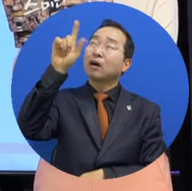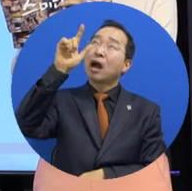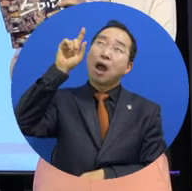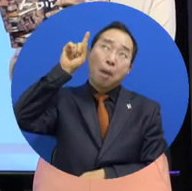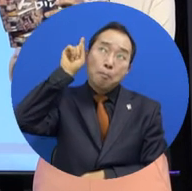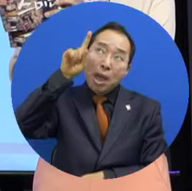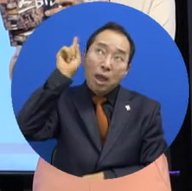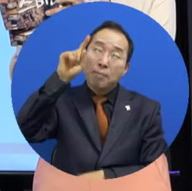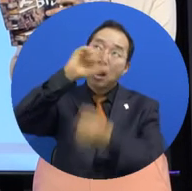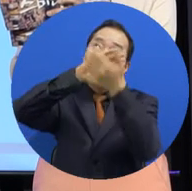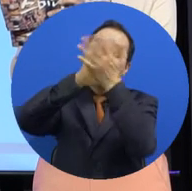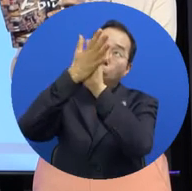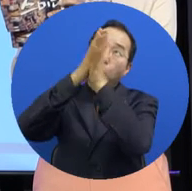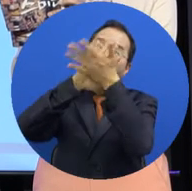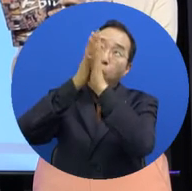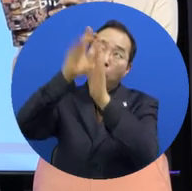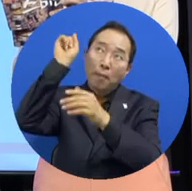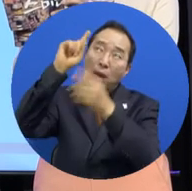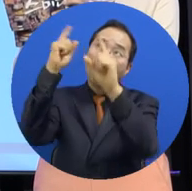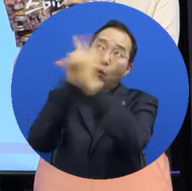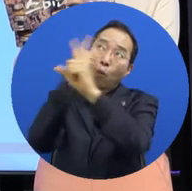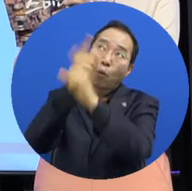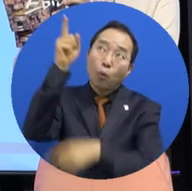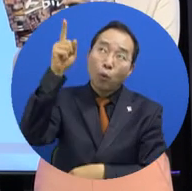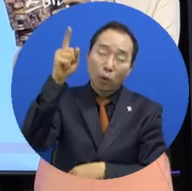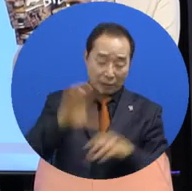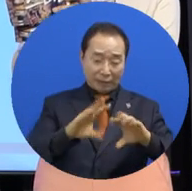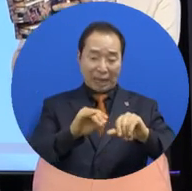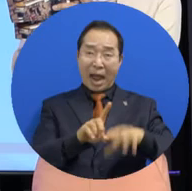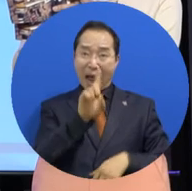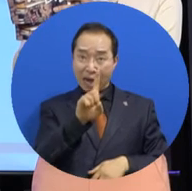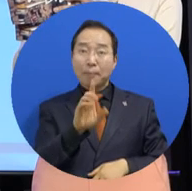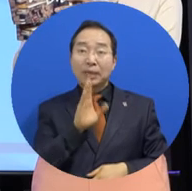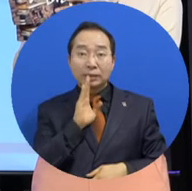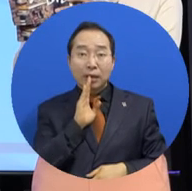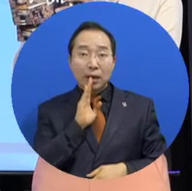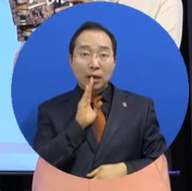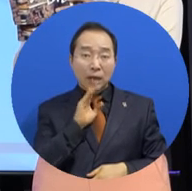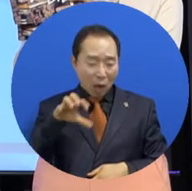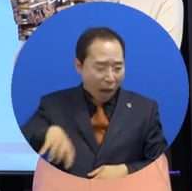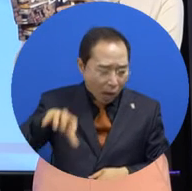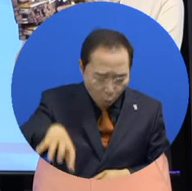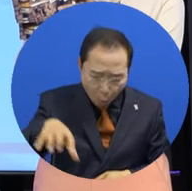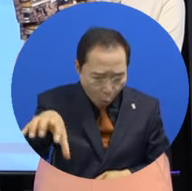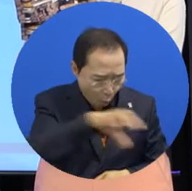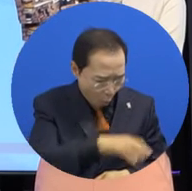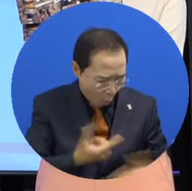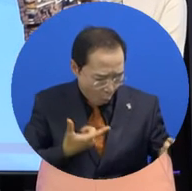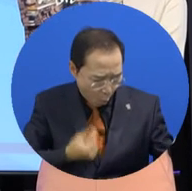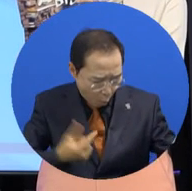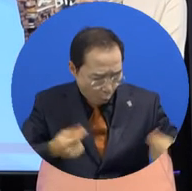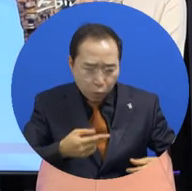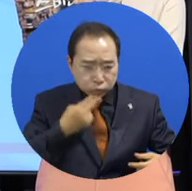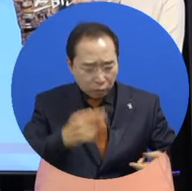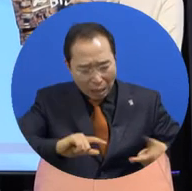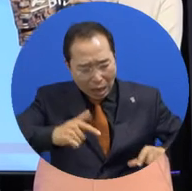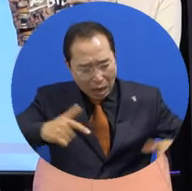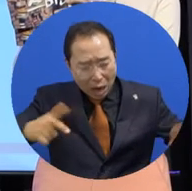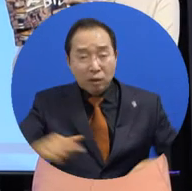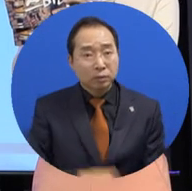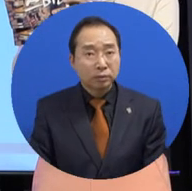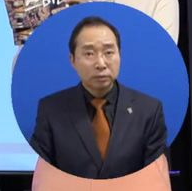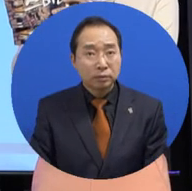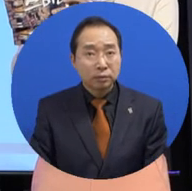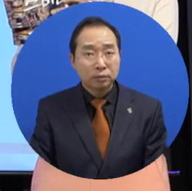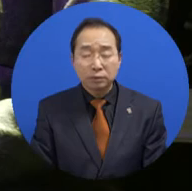해도 하루도 서로 같은 하늘은 없고 하나의 땅이라 해도 한 곳도 서로 같은 땅은